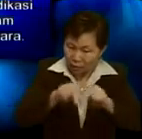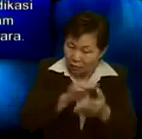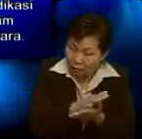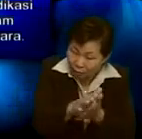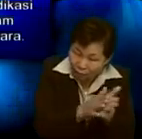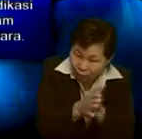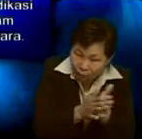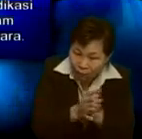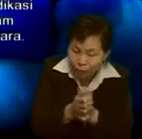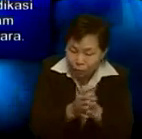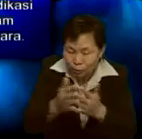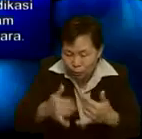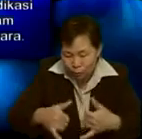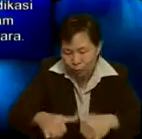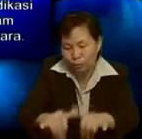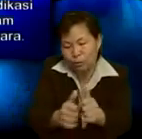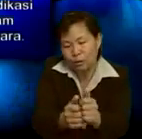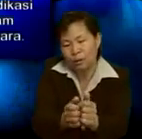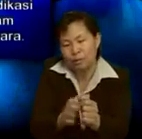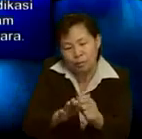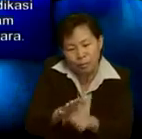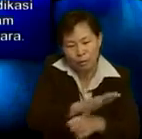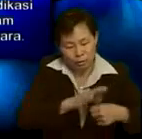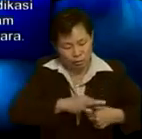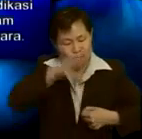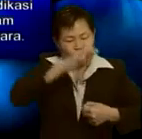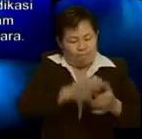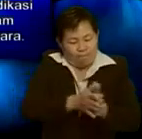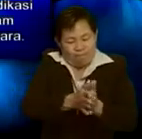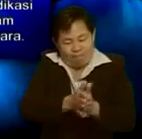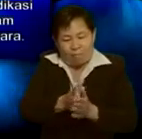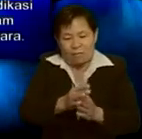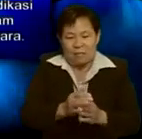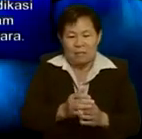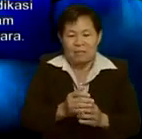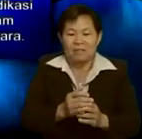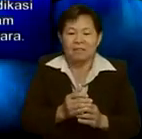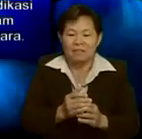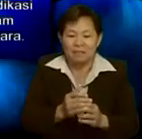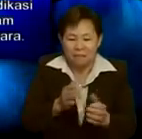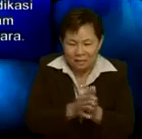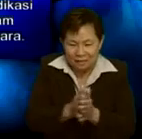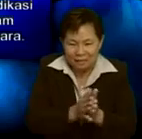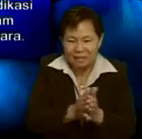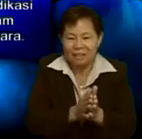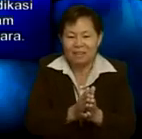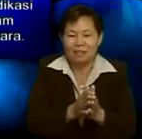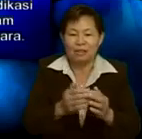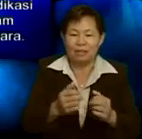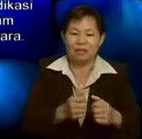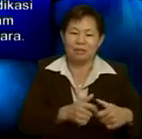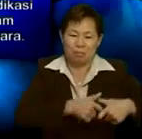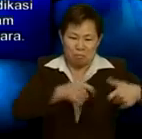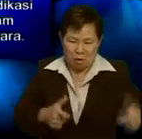kerajinan ialah usaha yang berterusan dengan penuh semangat ketekunan, kecekalan, kegigihan,